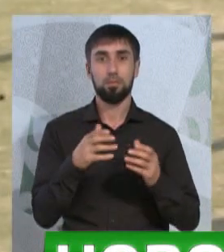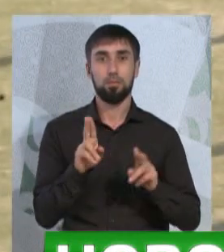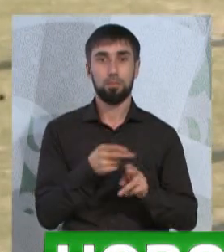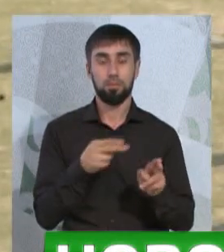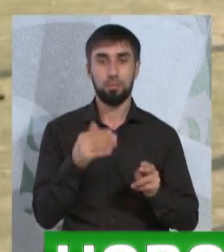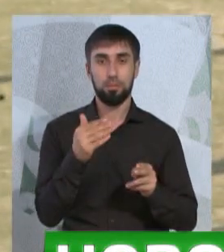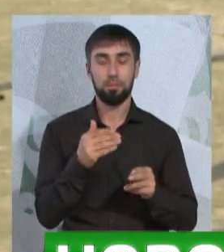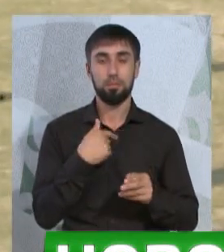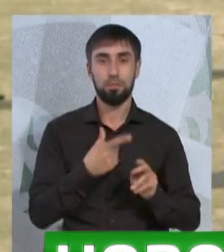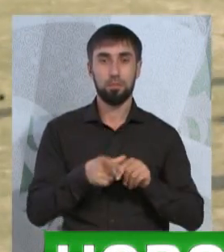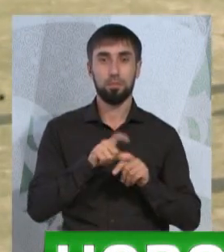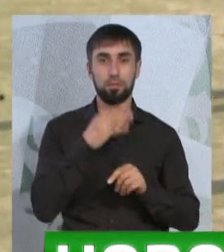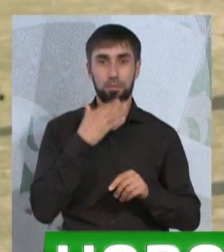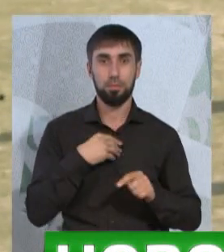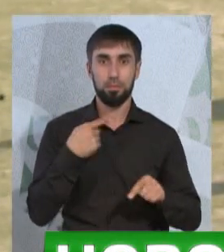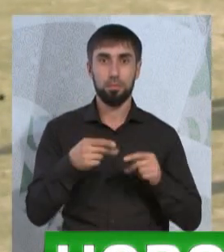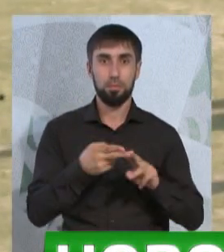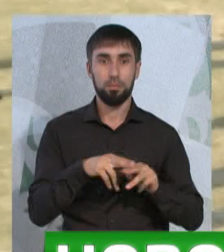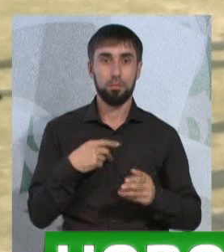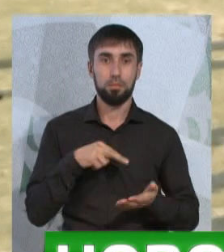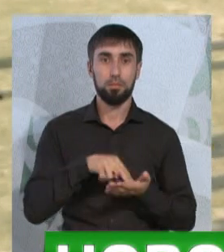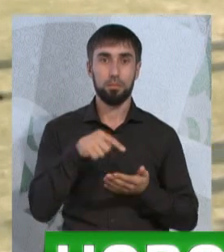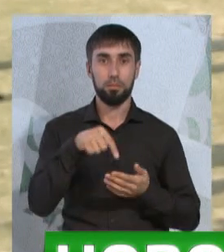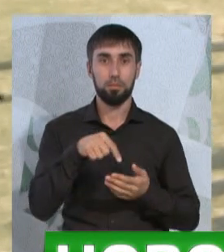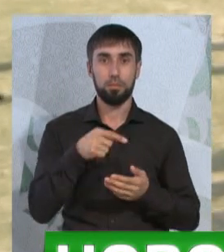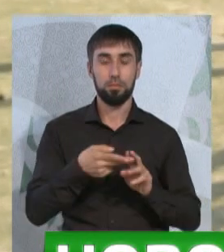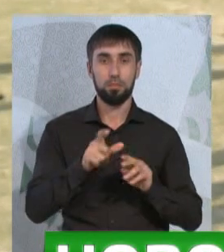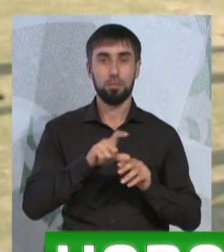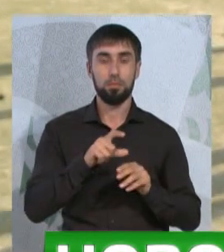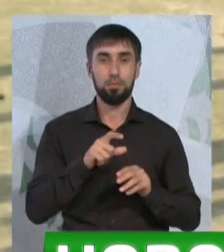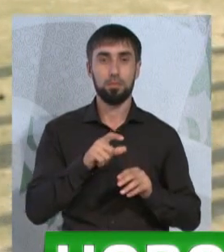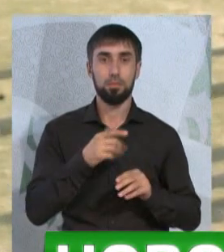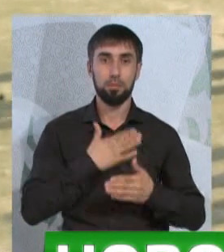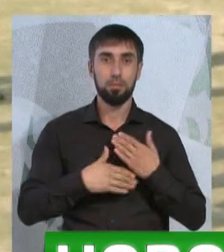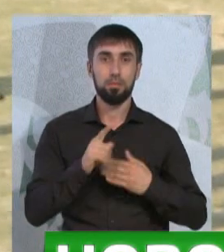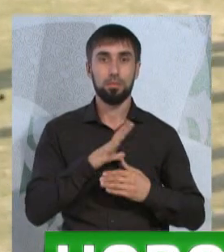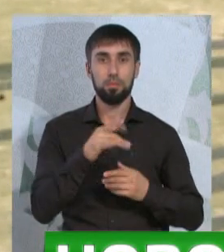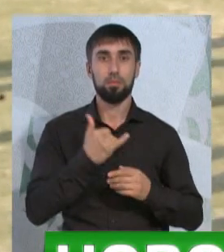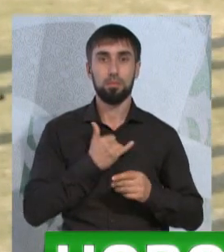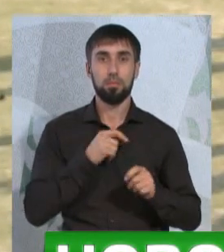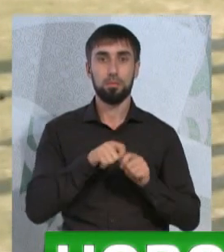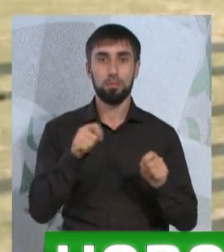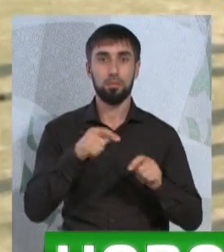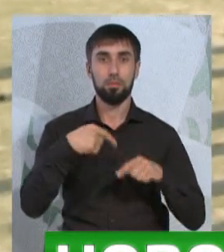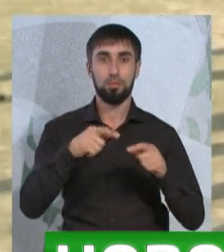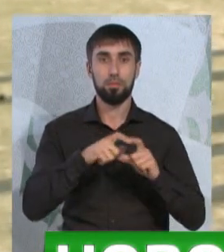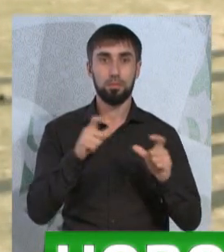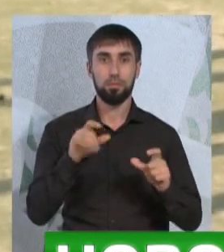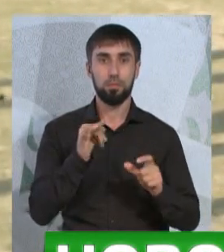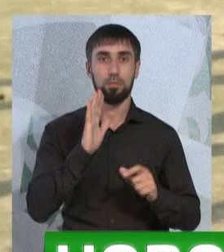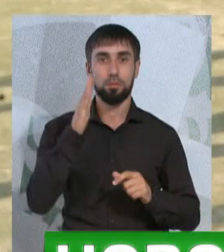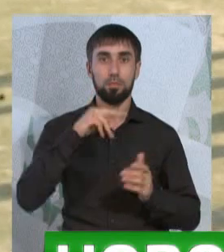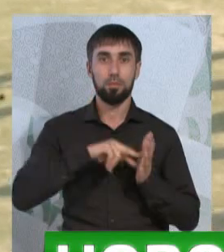очень нравится футбол, поэтому я пришел сюда. Я очень рад, что у нас открылась футбольная школа, и в